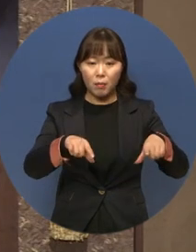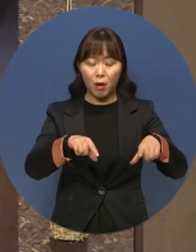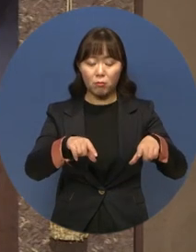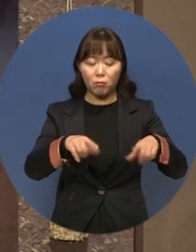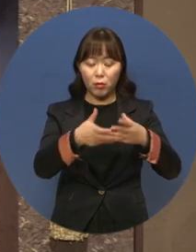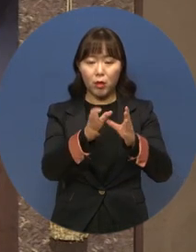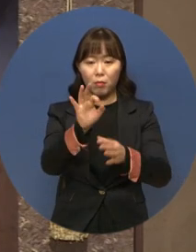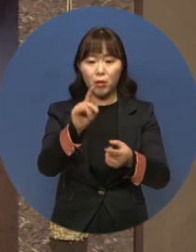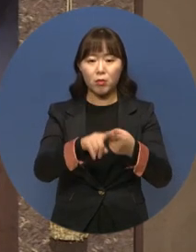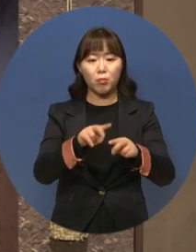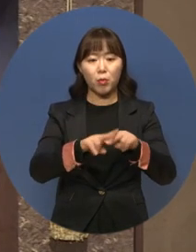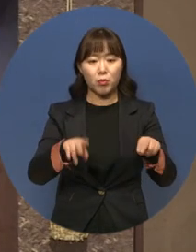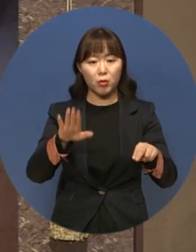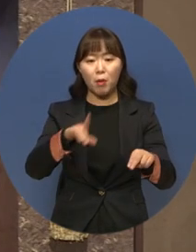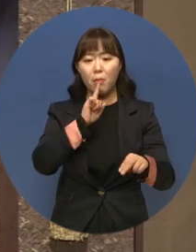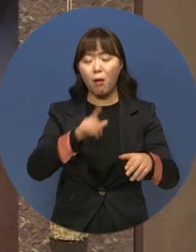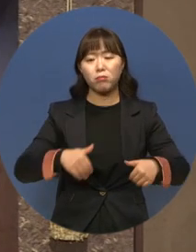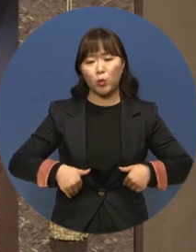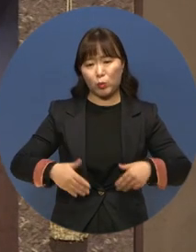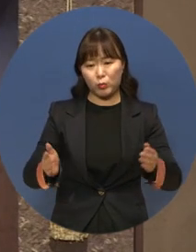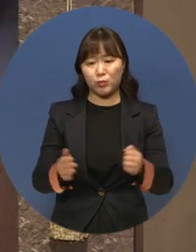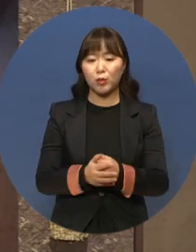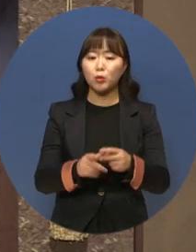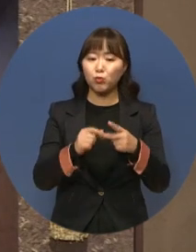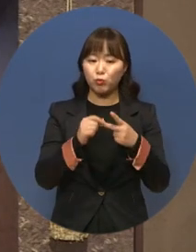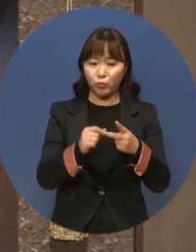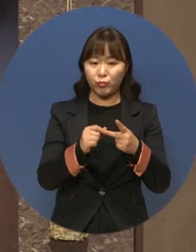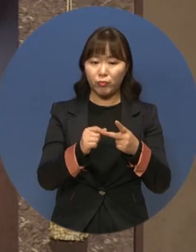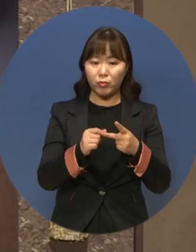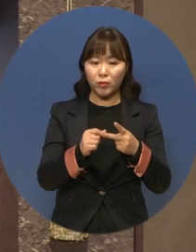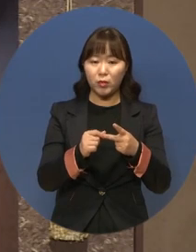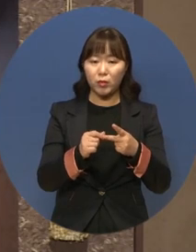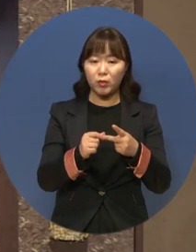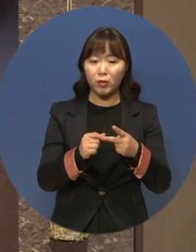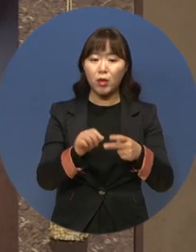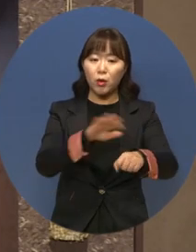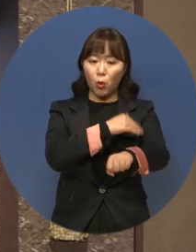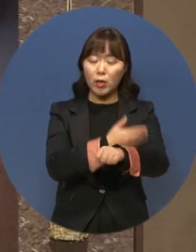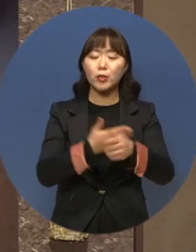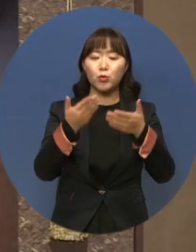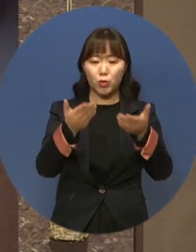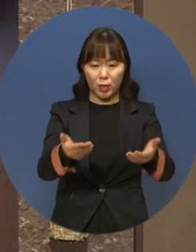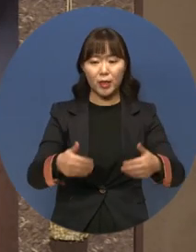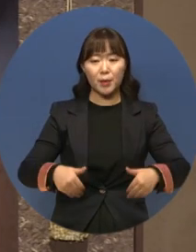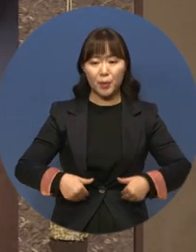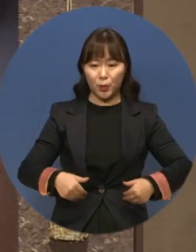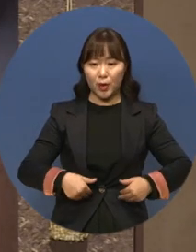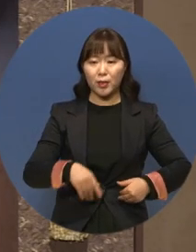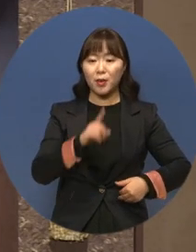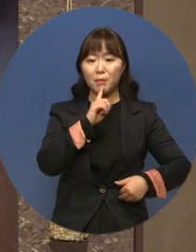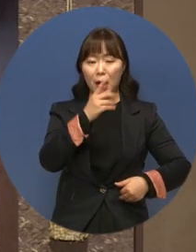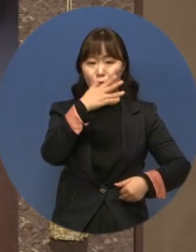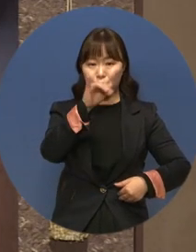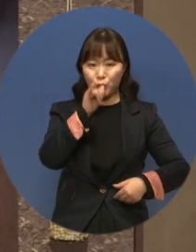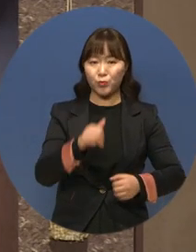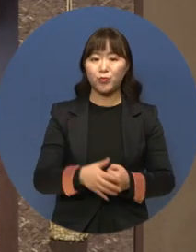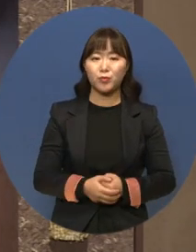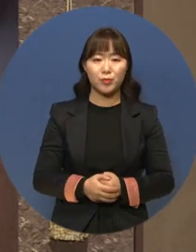면제다 얘기할 필요가 없는 거예요. 그렇죠. 그렇죠. 예. 자, 두 번째. 이제 이것을 일반화 권리를 줘야 된다 하고 얘기할 수가 있고요.